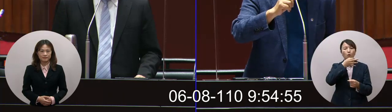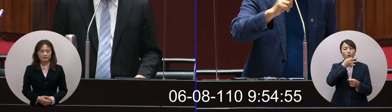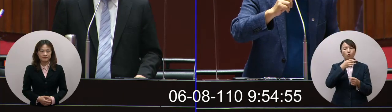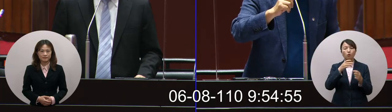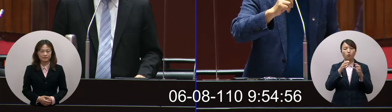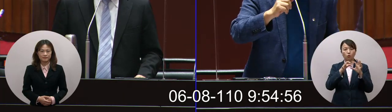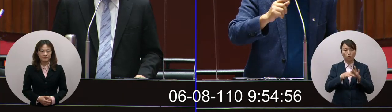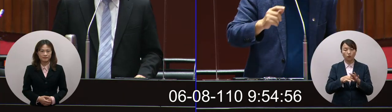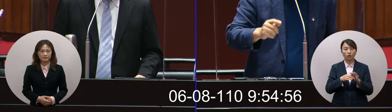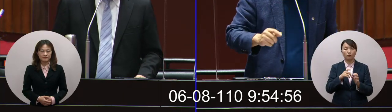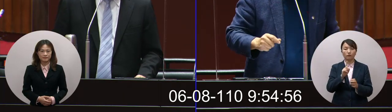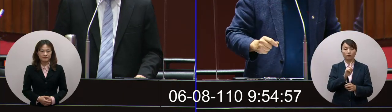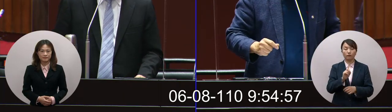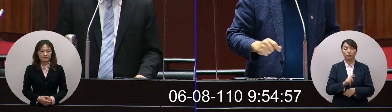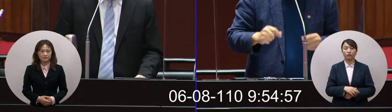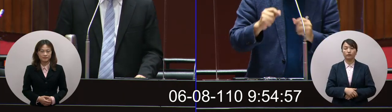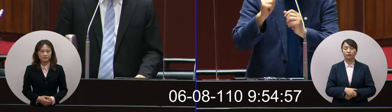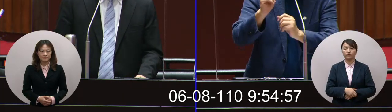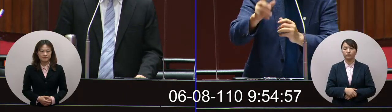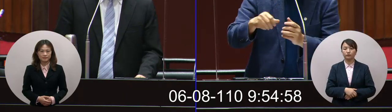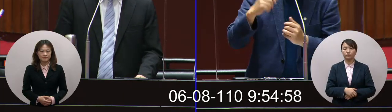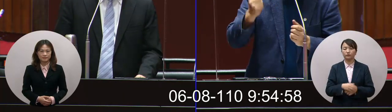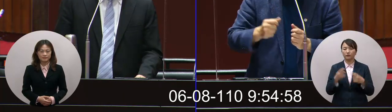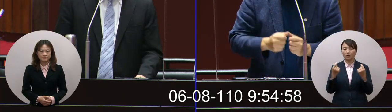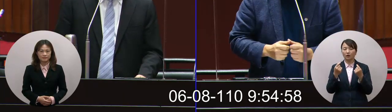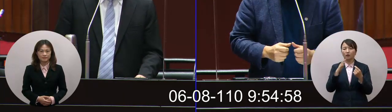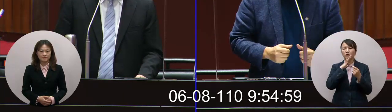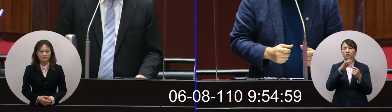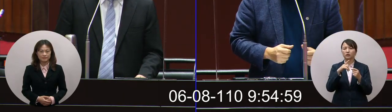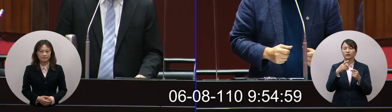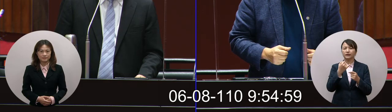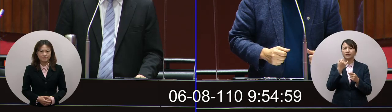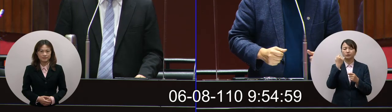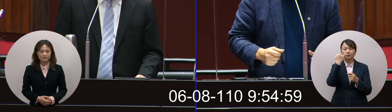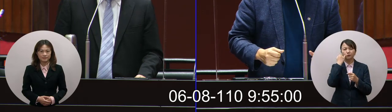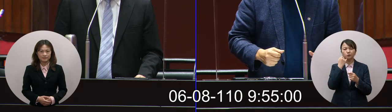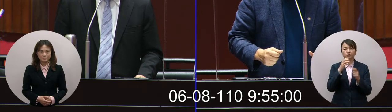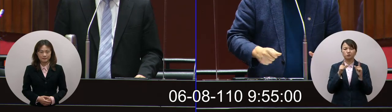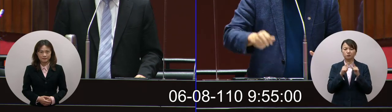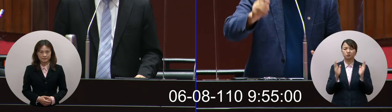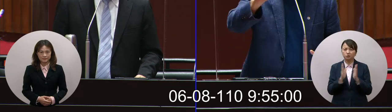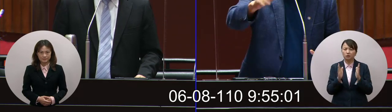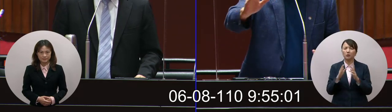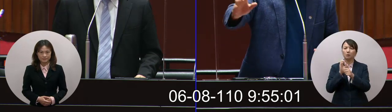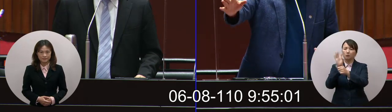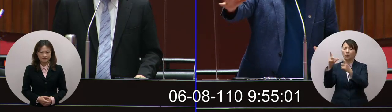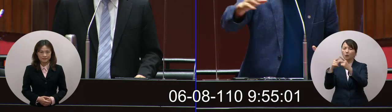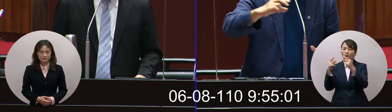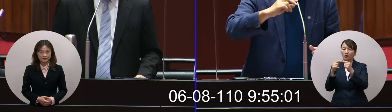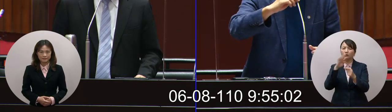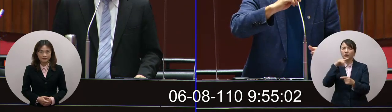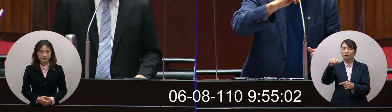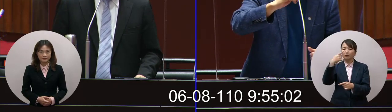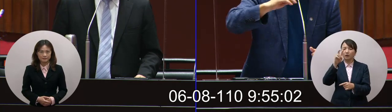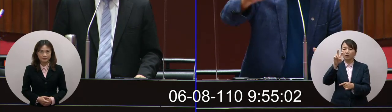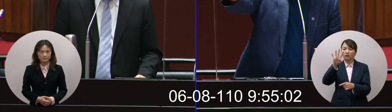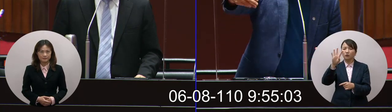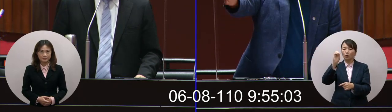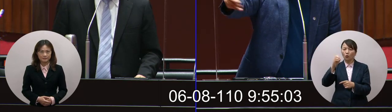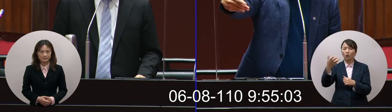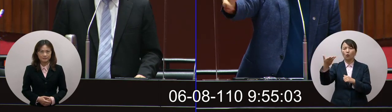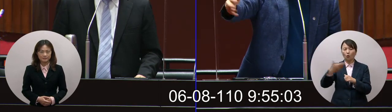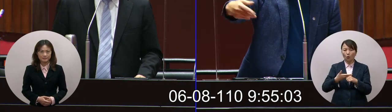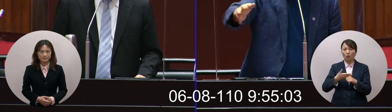啊，所以哦，咱哦做小民心呢。甲日本讲哦，咱124万，安尼恁还